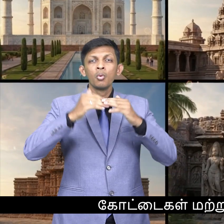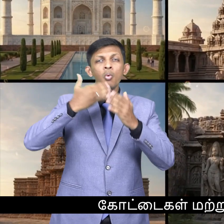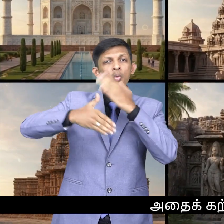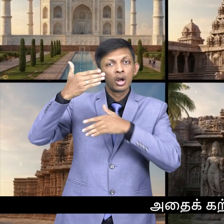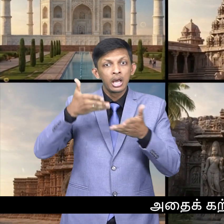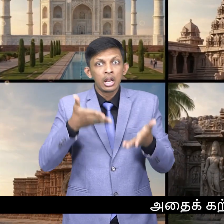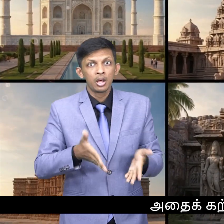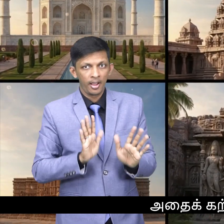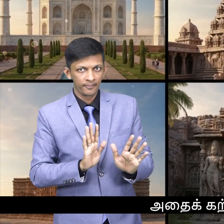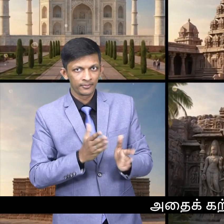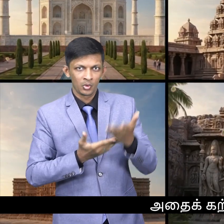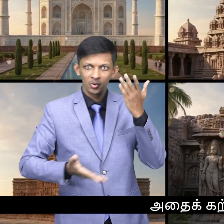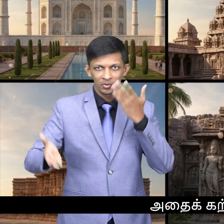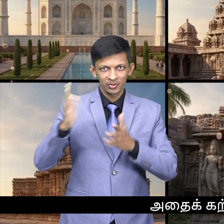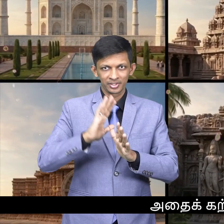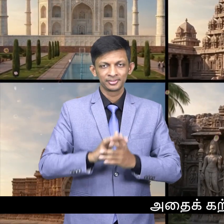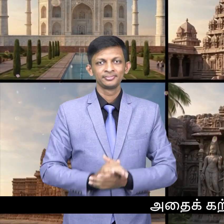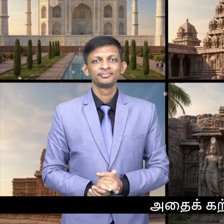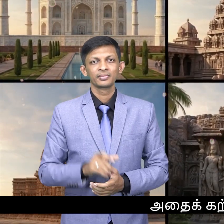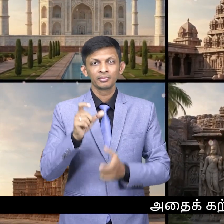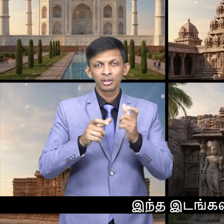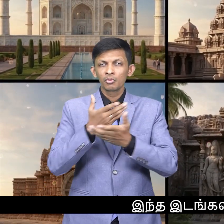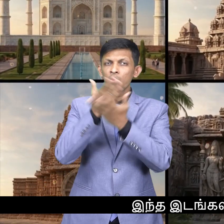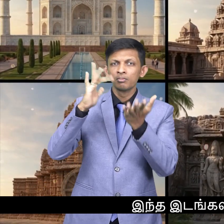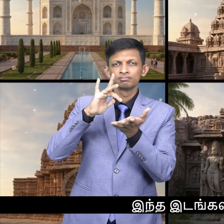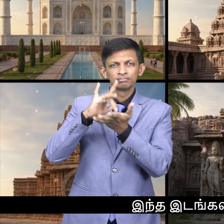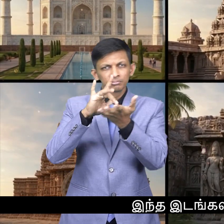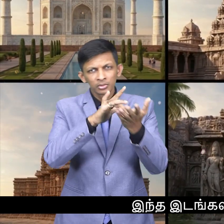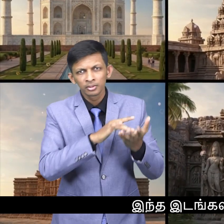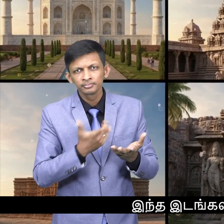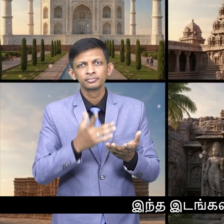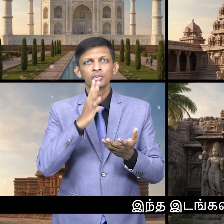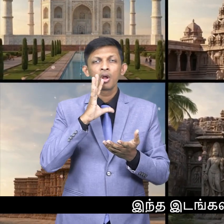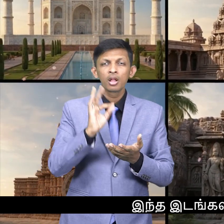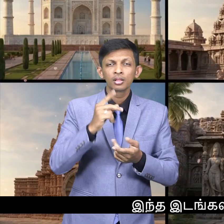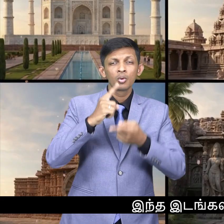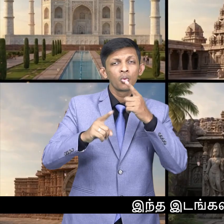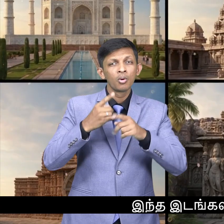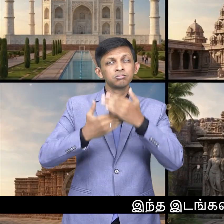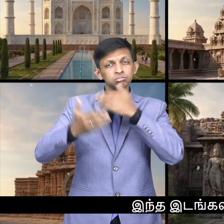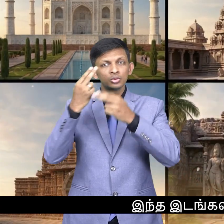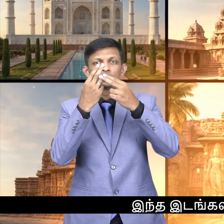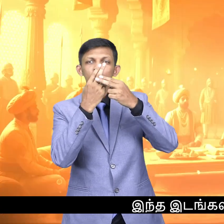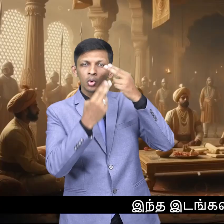மூலம் நாம் அதை கற்றுக்கொள்கிறோம். இந்த இடங்கள் அக்கால மன்னர்கள்,